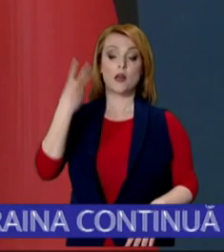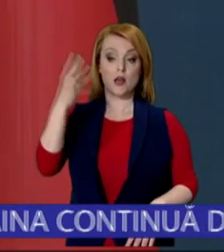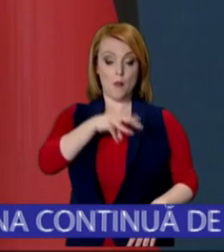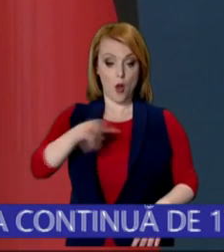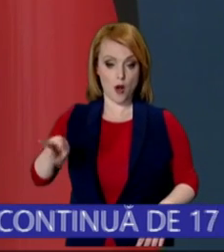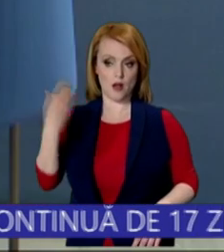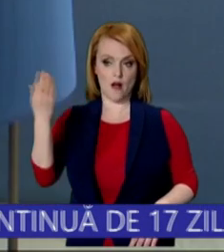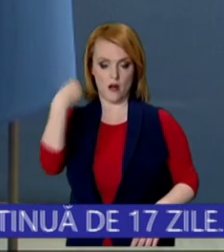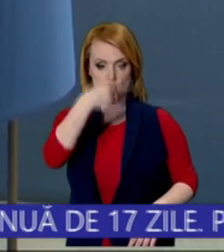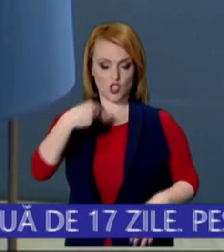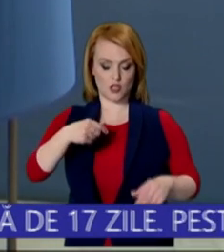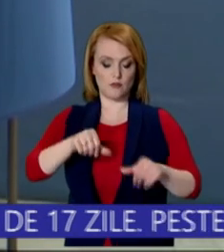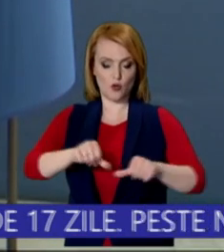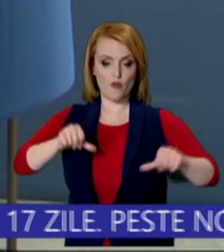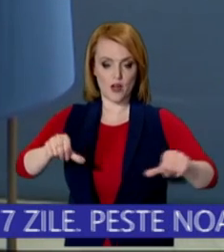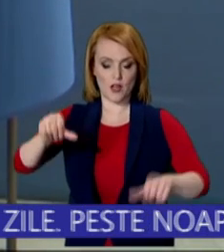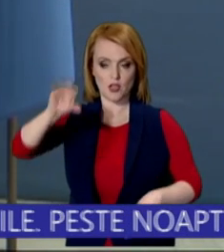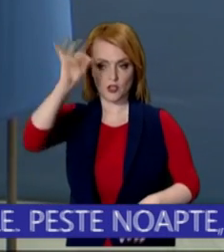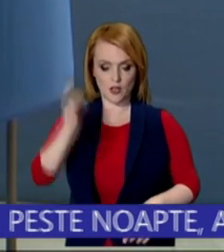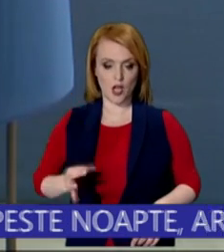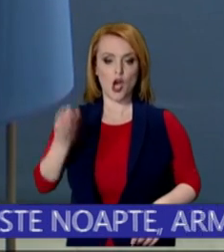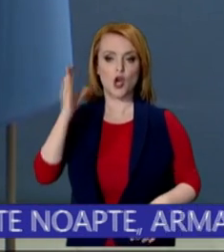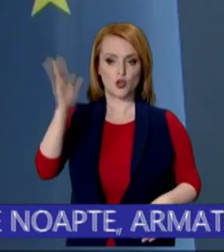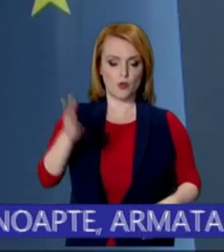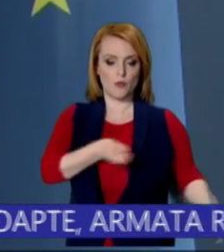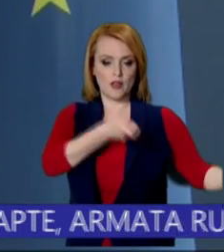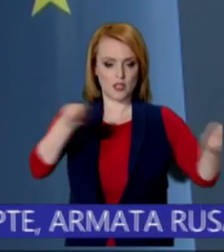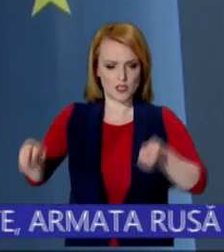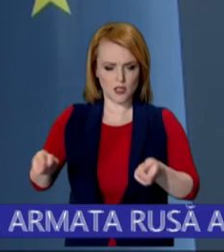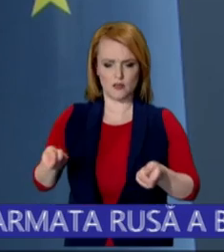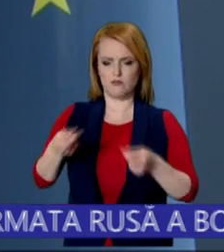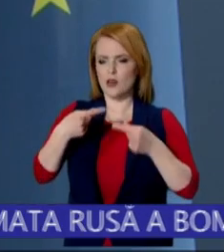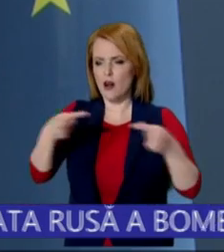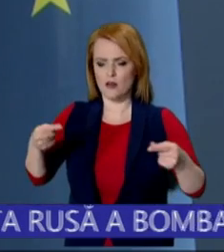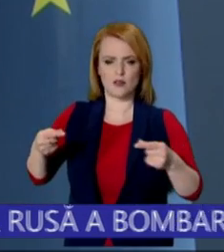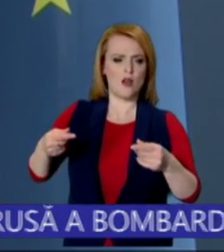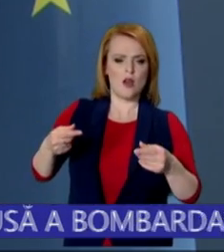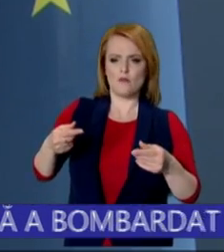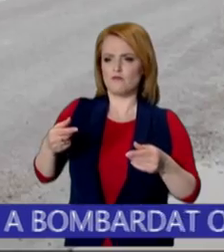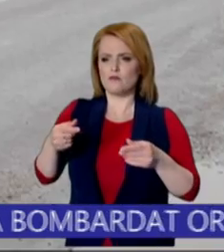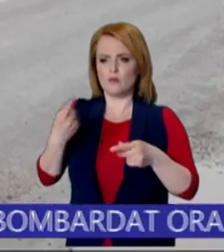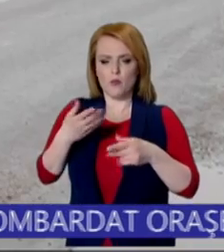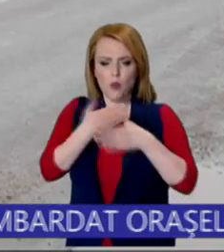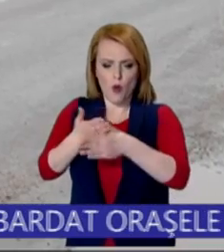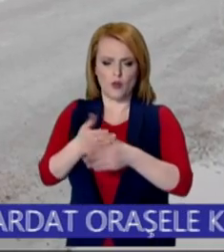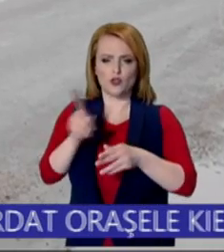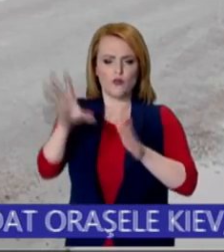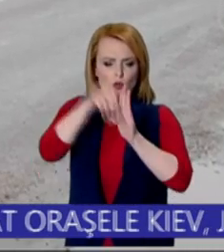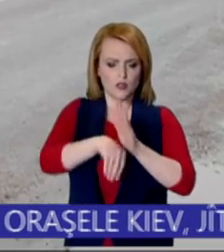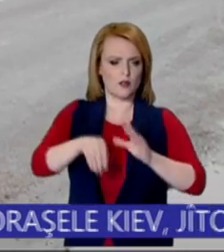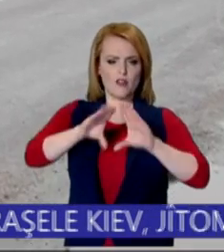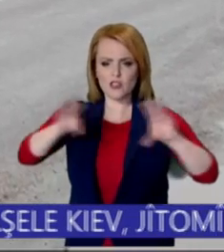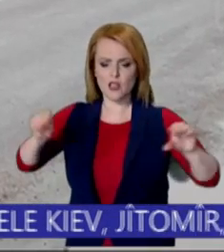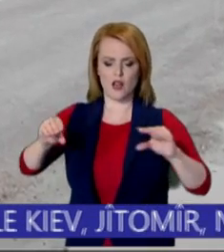și alimente. Ministrul Afacerilor Externe și Integrării Europene, Nicu Popescu, a afirmat că războiul este o lovitură